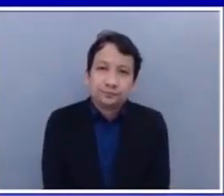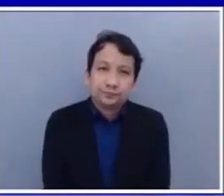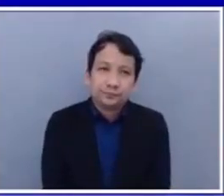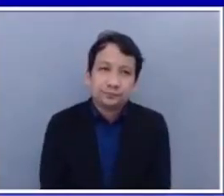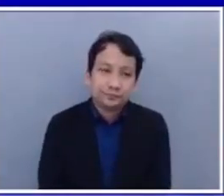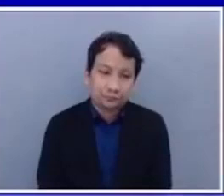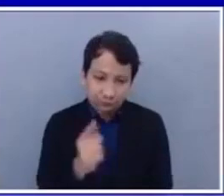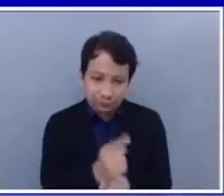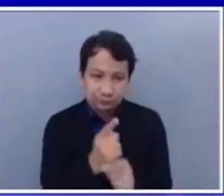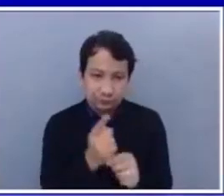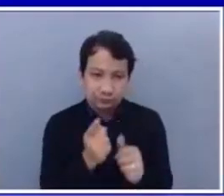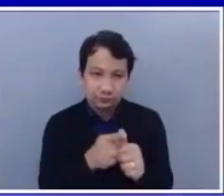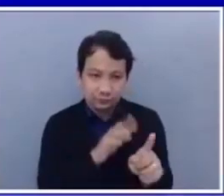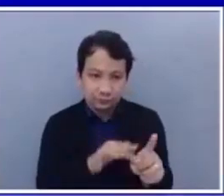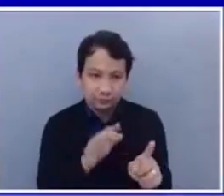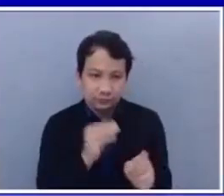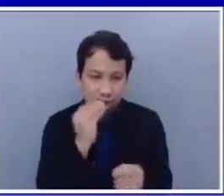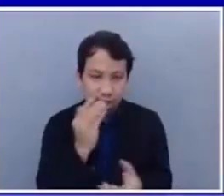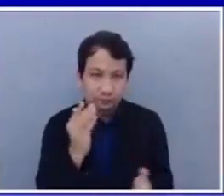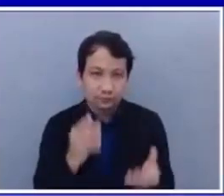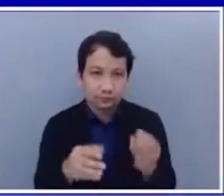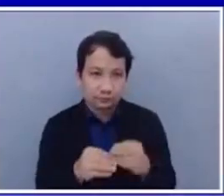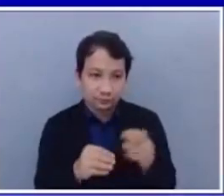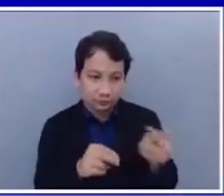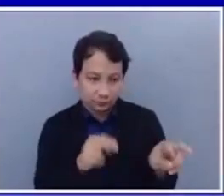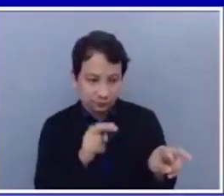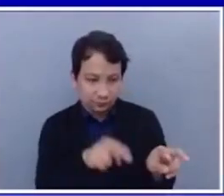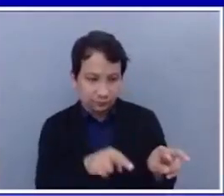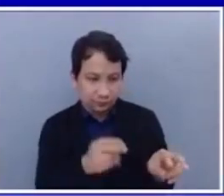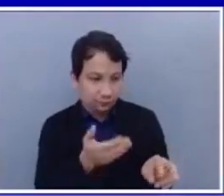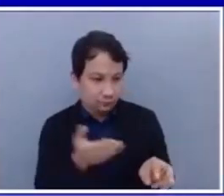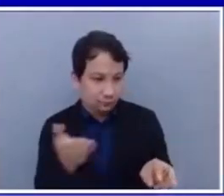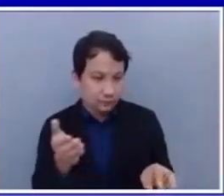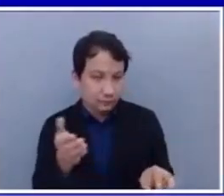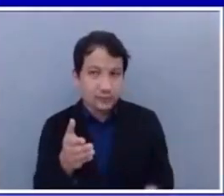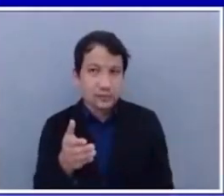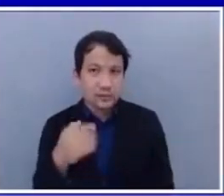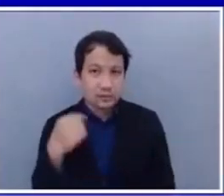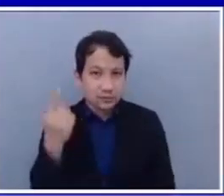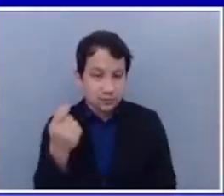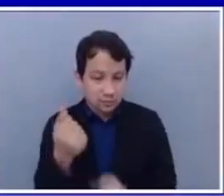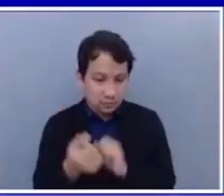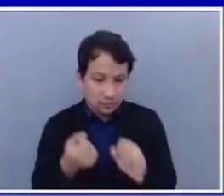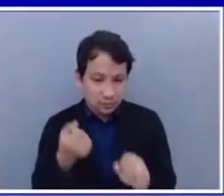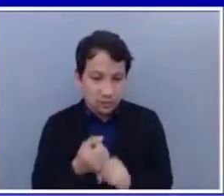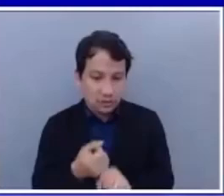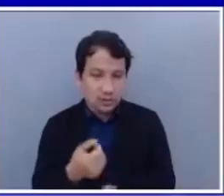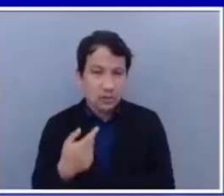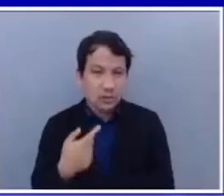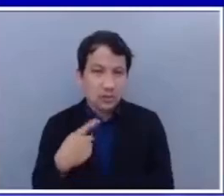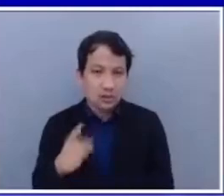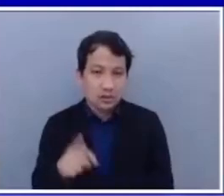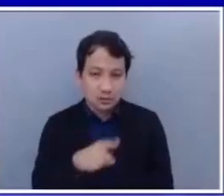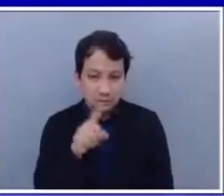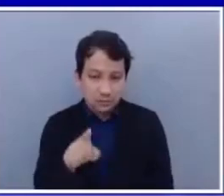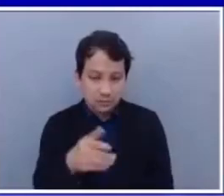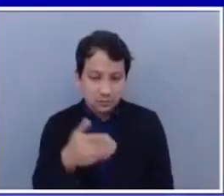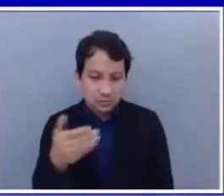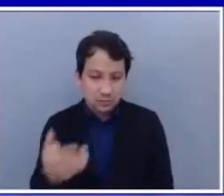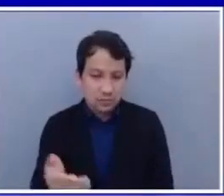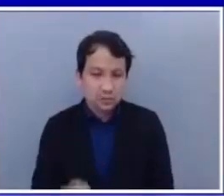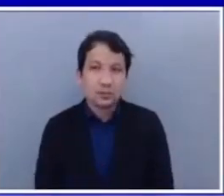and ito'y nakikita natin naman sa previous years, ano, na mayroon talagang seasonality.